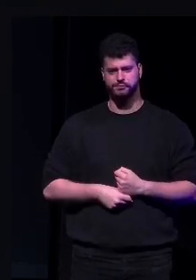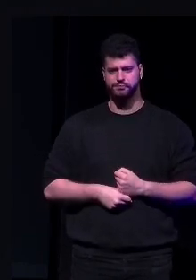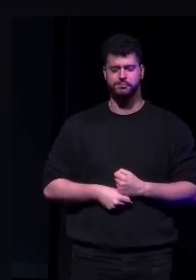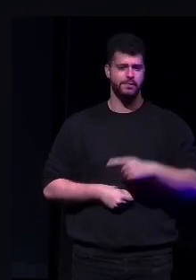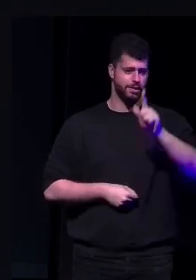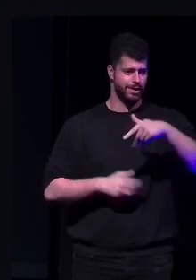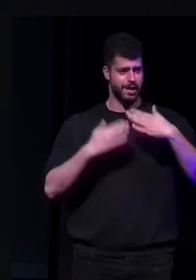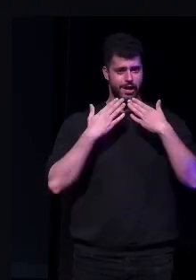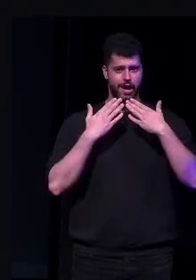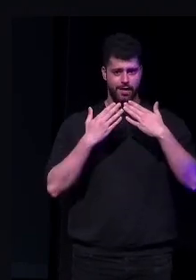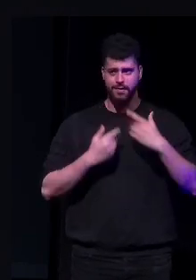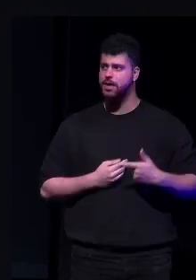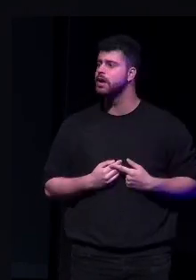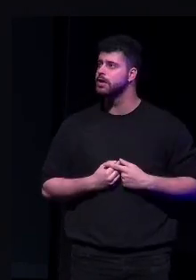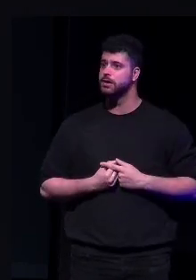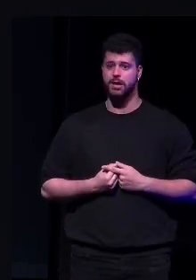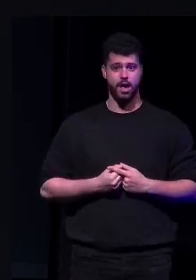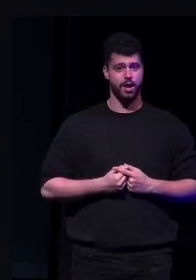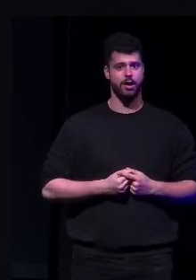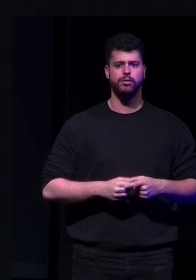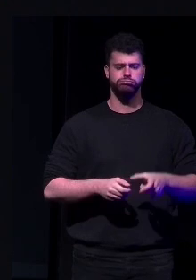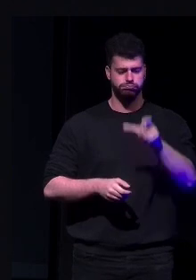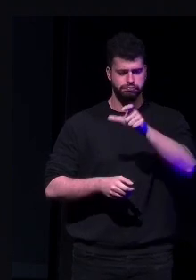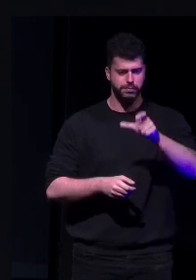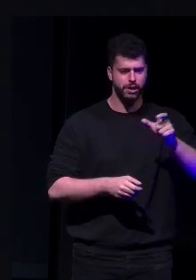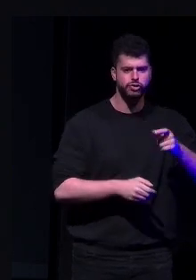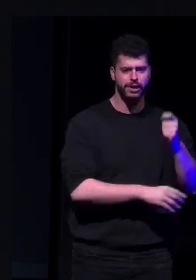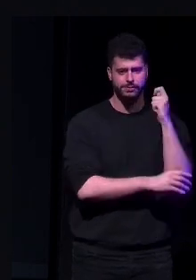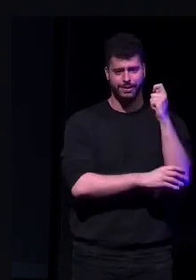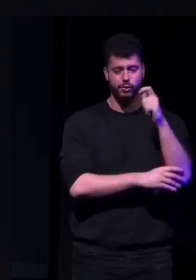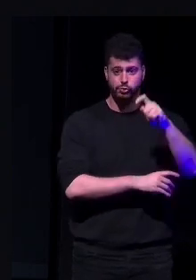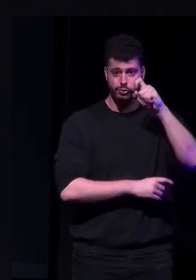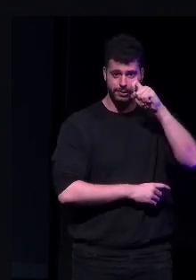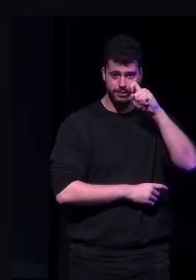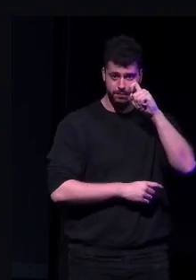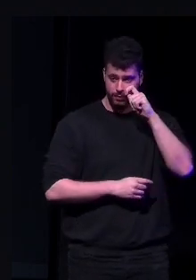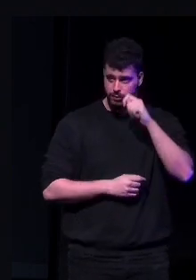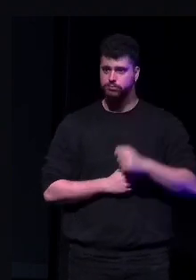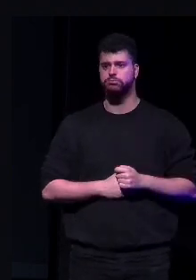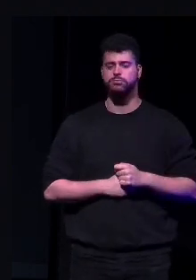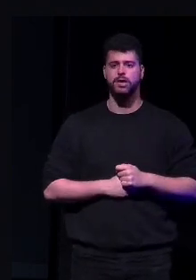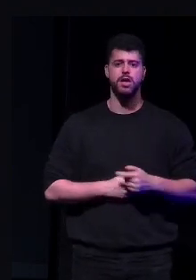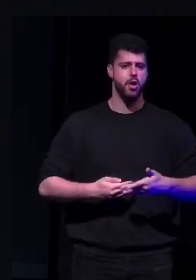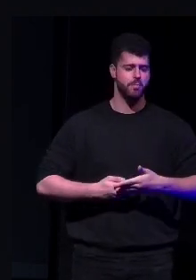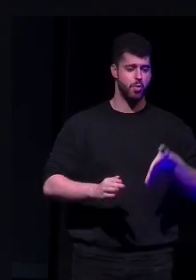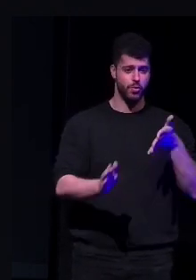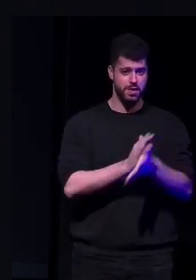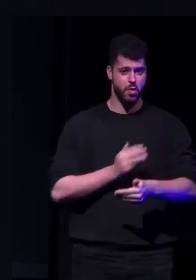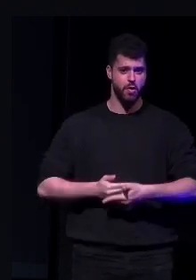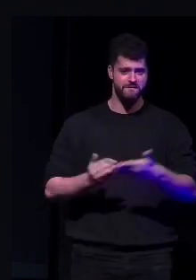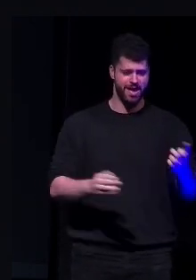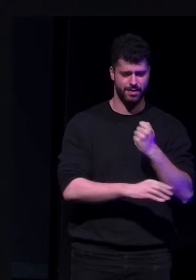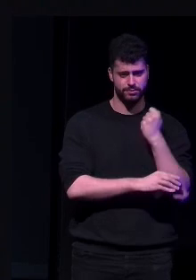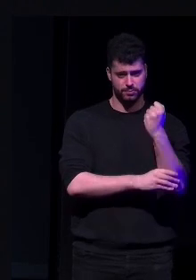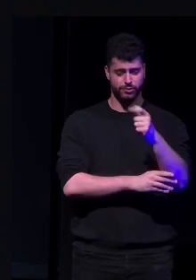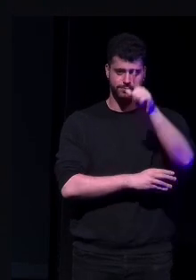M'agradaria donar les gràcies a tots els membres del Patronat, de la Diputació i d'Emportar Turisme per la seva confiança i suport.